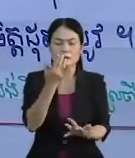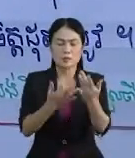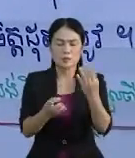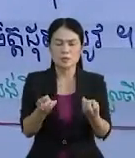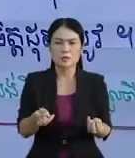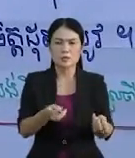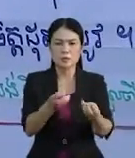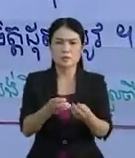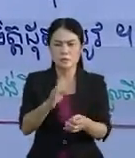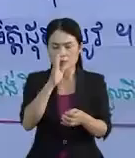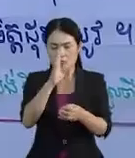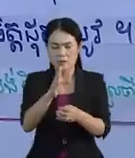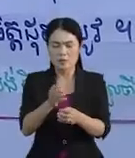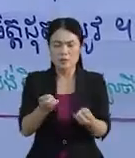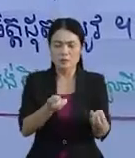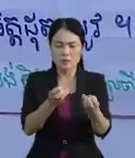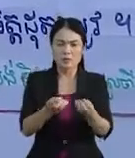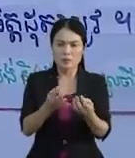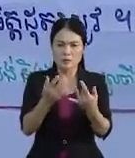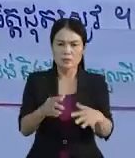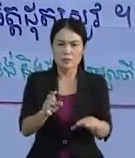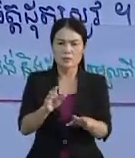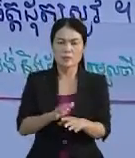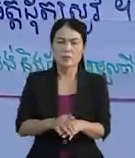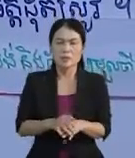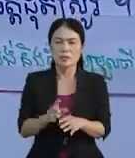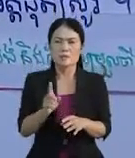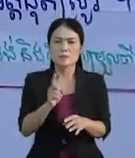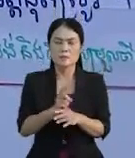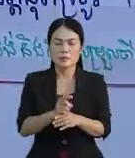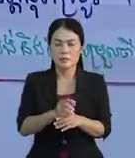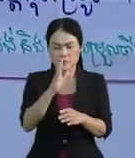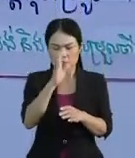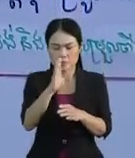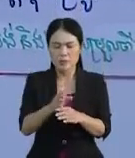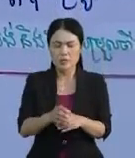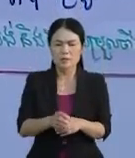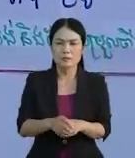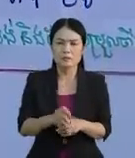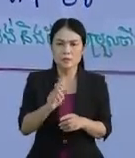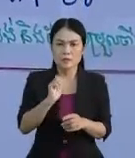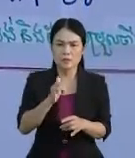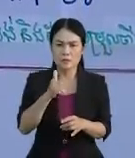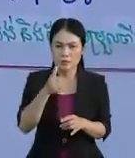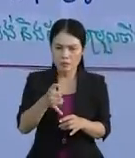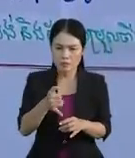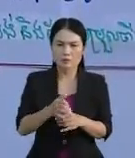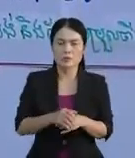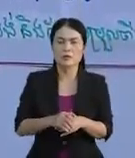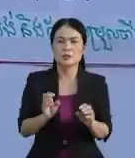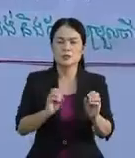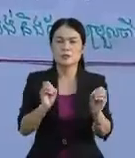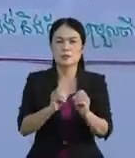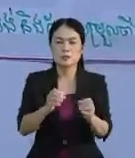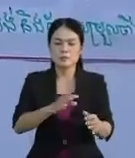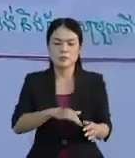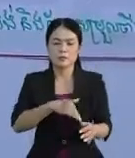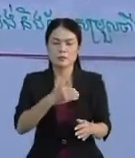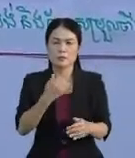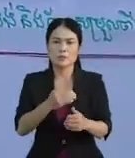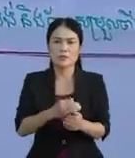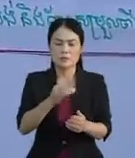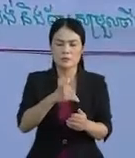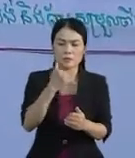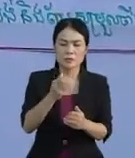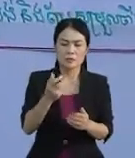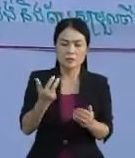ายลูกตากำปองดอสไรหายแน่จิตตาจิตตากรอนตายงุกบาลตายกวาดมันบานจับอารมณ์นึง